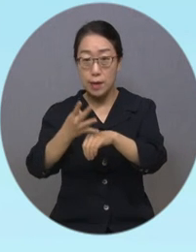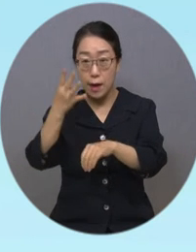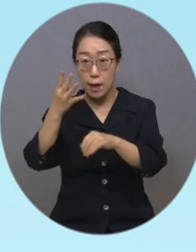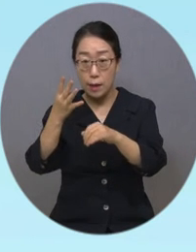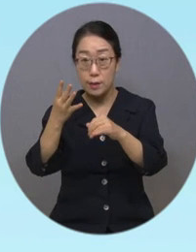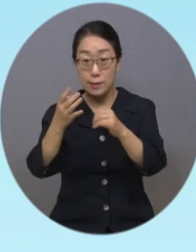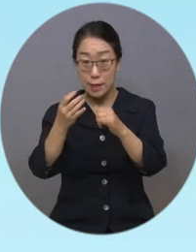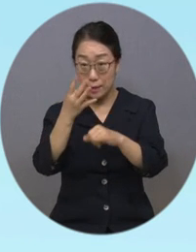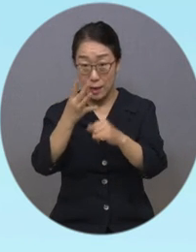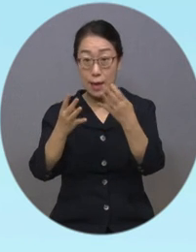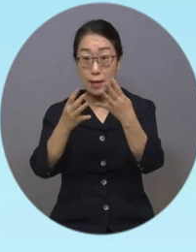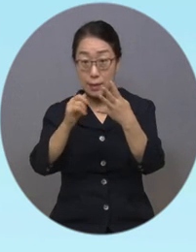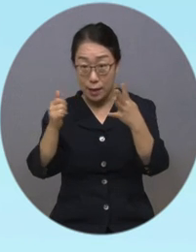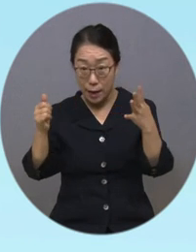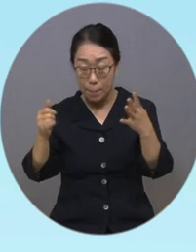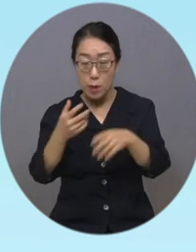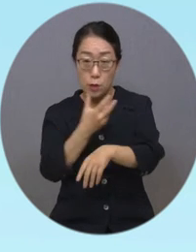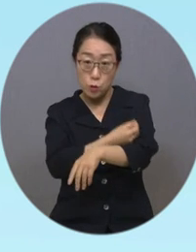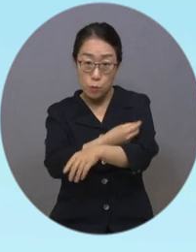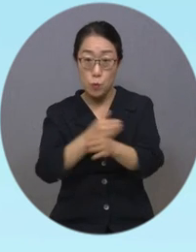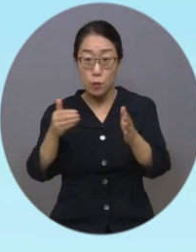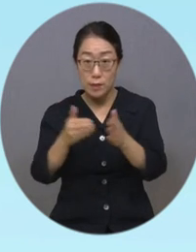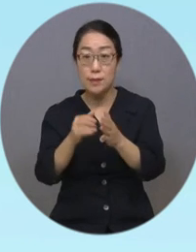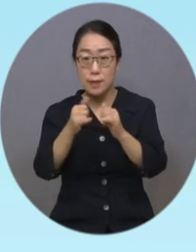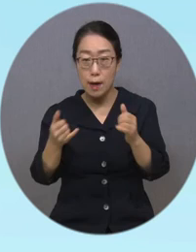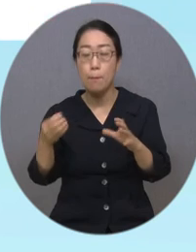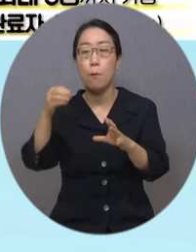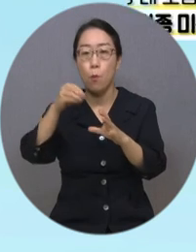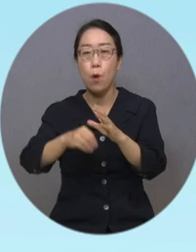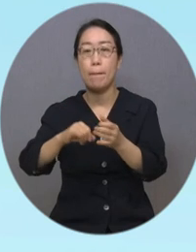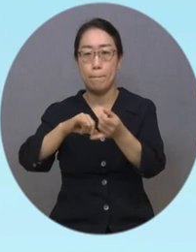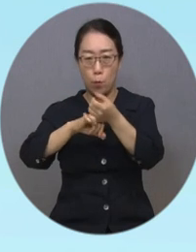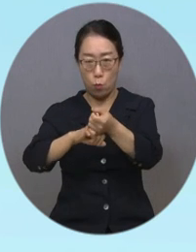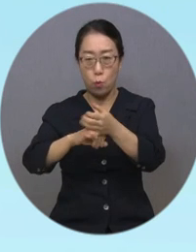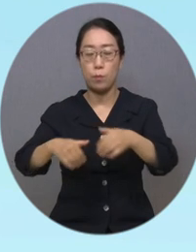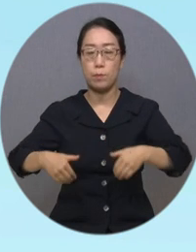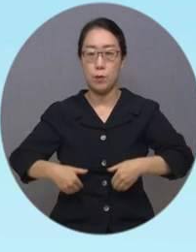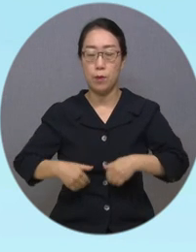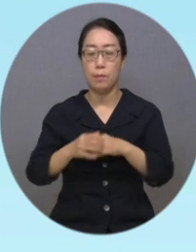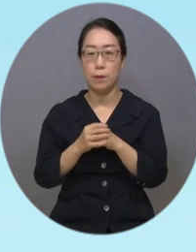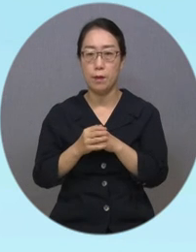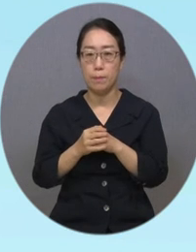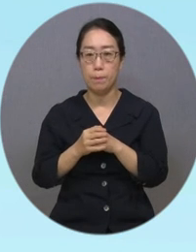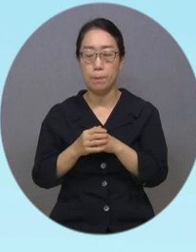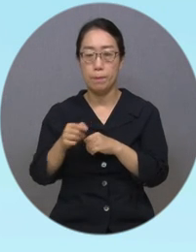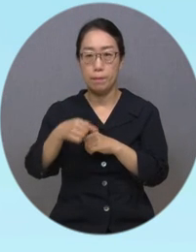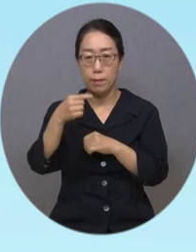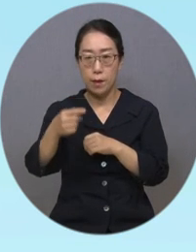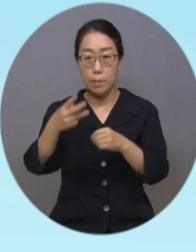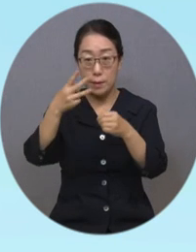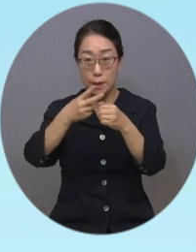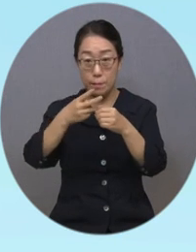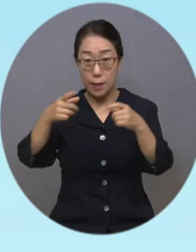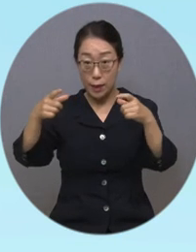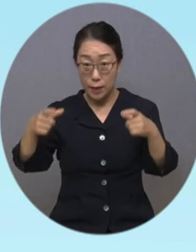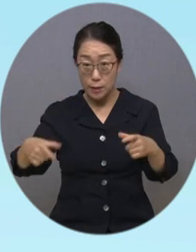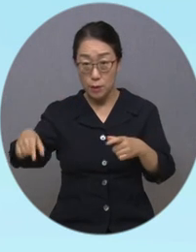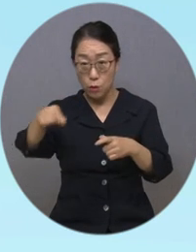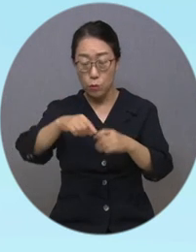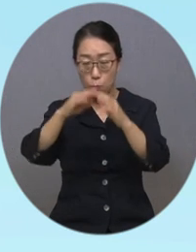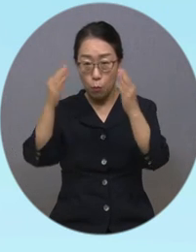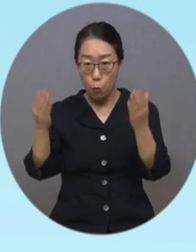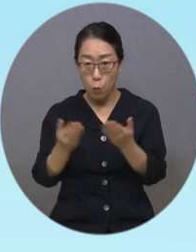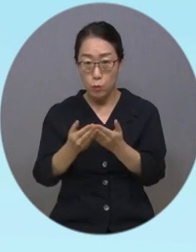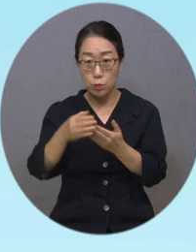접종 완료 자가 포함 된 경우로 한정한다 고 설명했습니다 이어 3단계 지역은 모든 다중 이용